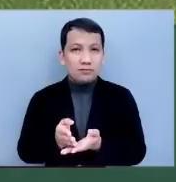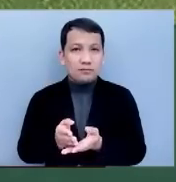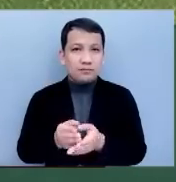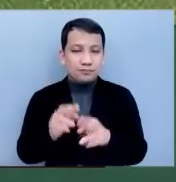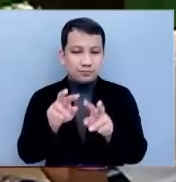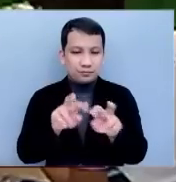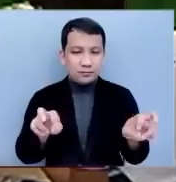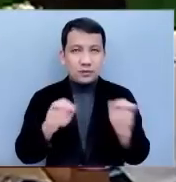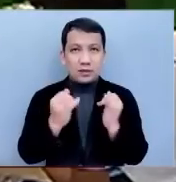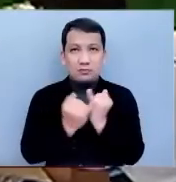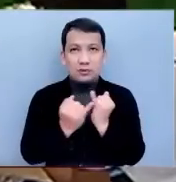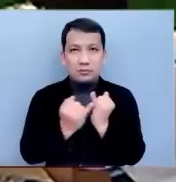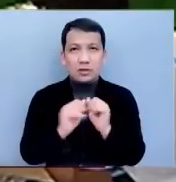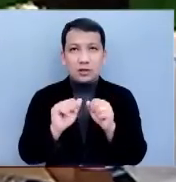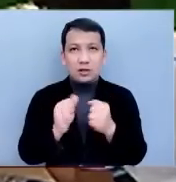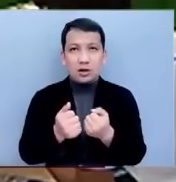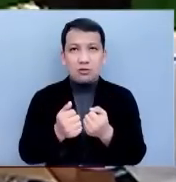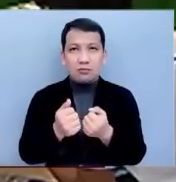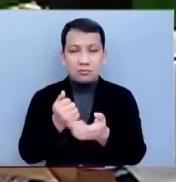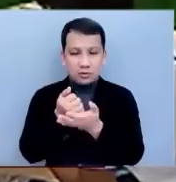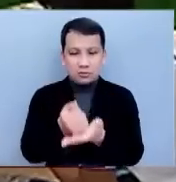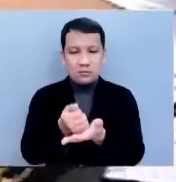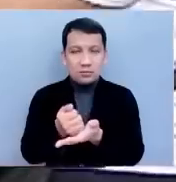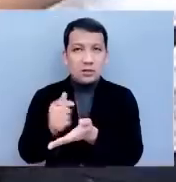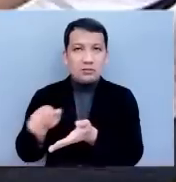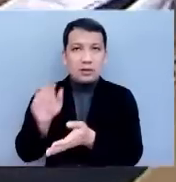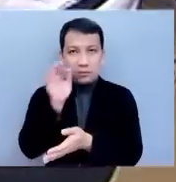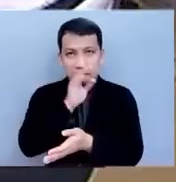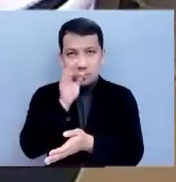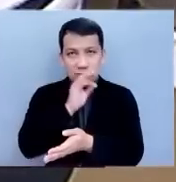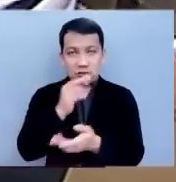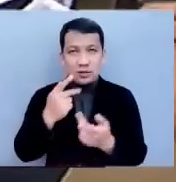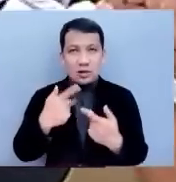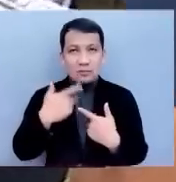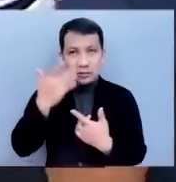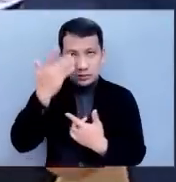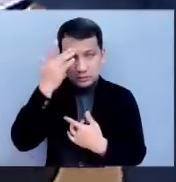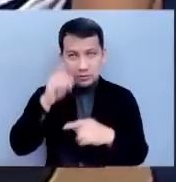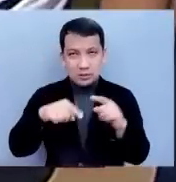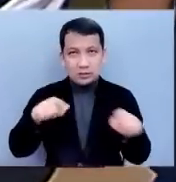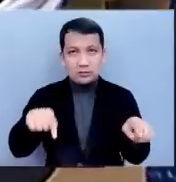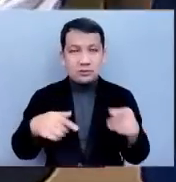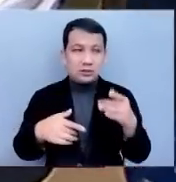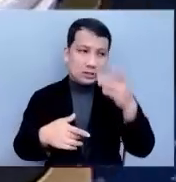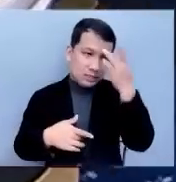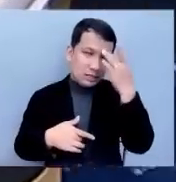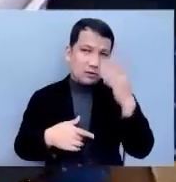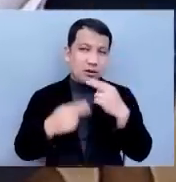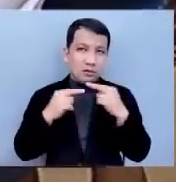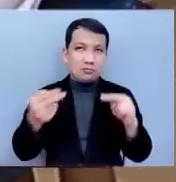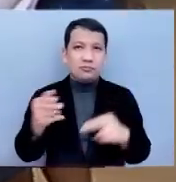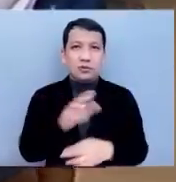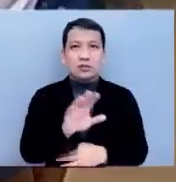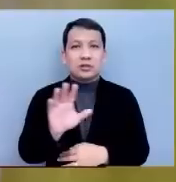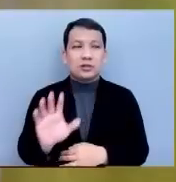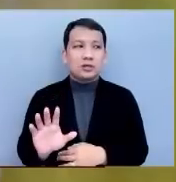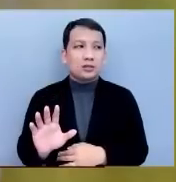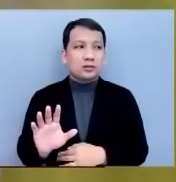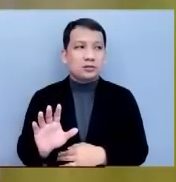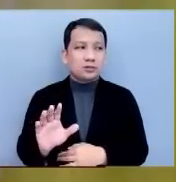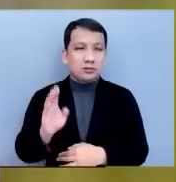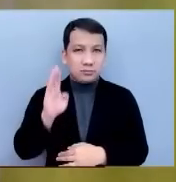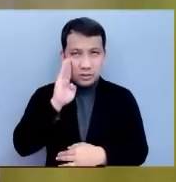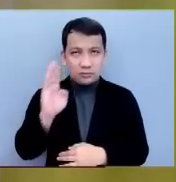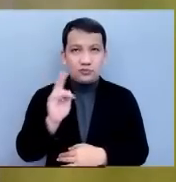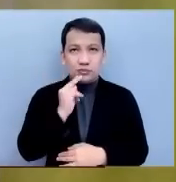ng PhilHealth kung paano pang makatutulong sa mga Pilipinong may iniindang ibang karamdaman. Nagbabalita mula sa Frontline, Brian